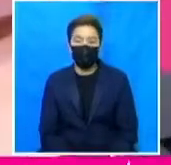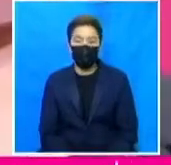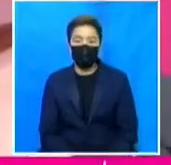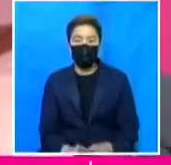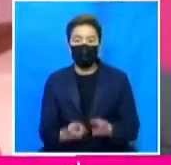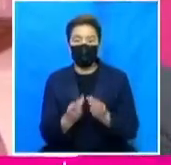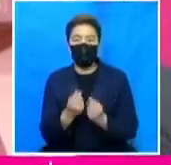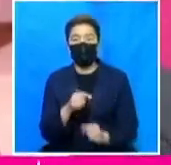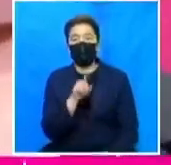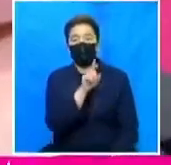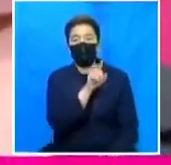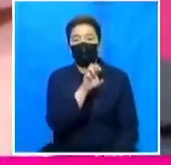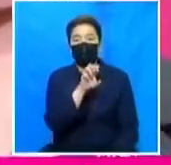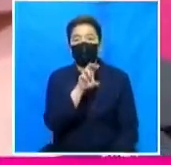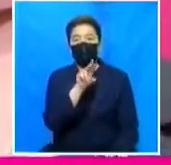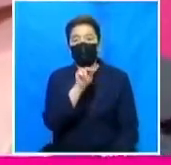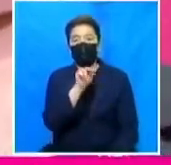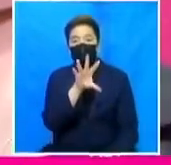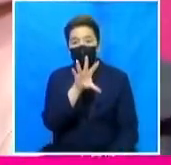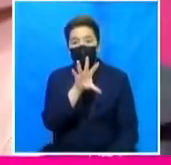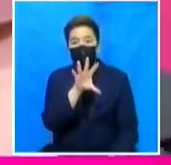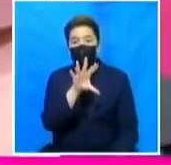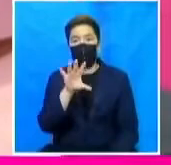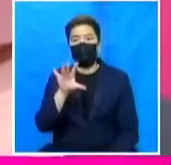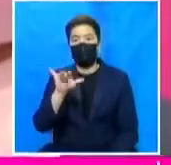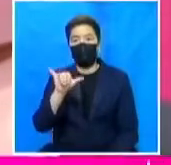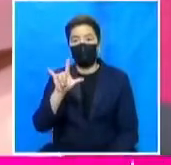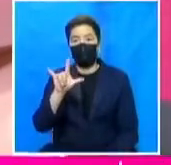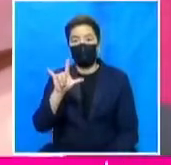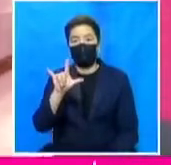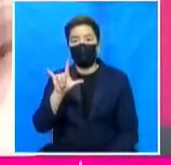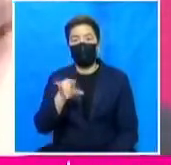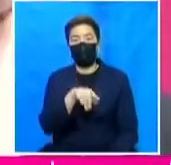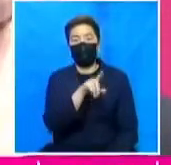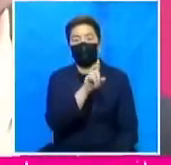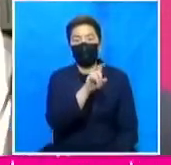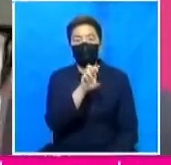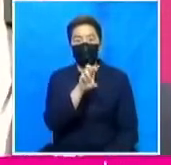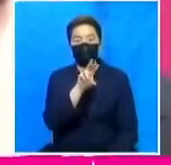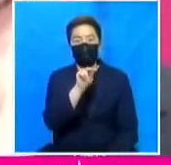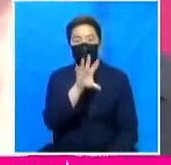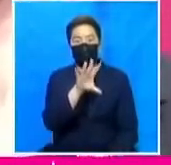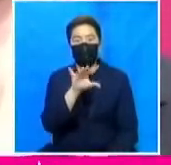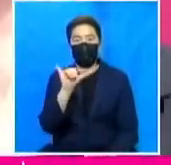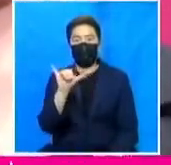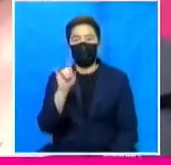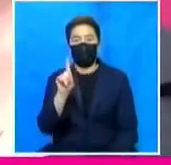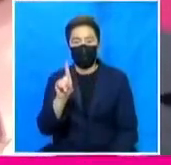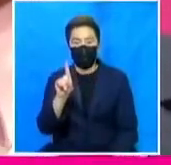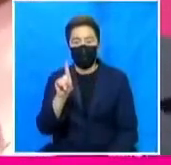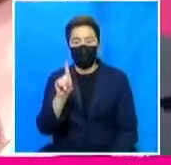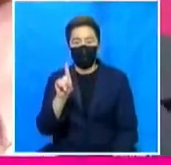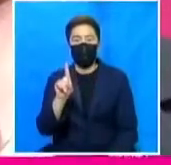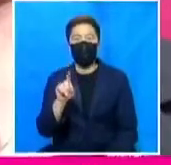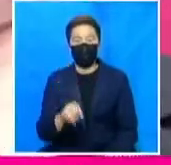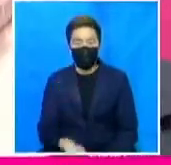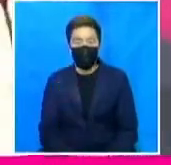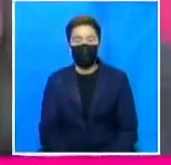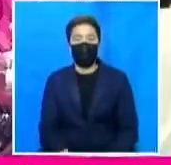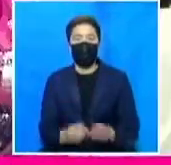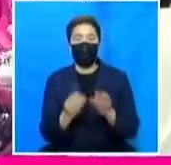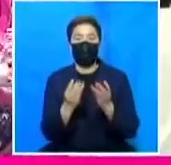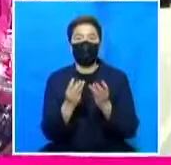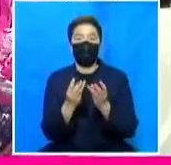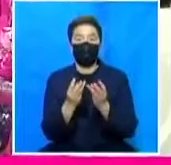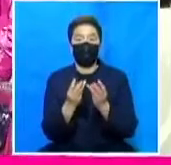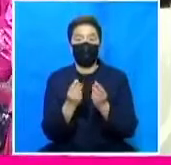ได้งวดที่135หมวดอักษรยอหญิงงวดที่135หมวดอักษรยอหญิงจะ